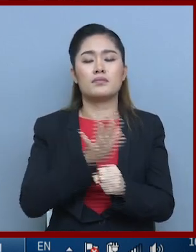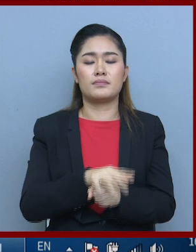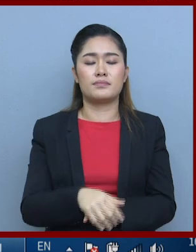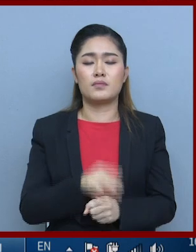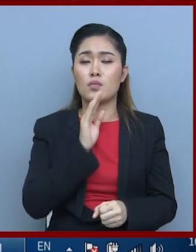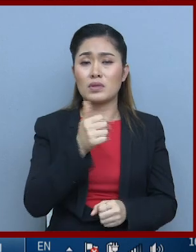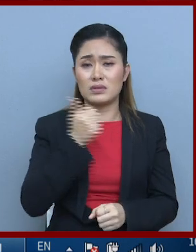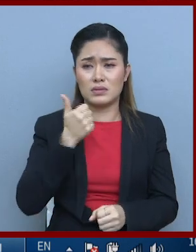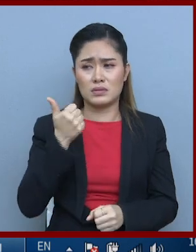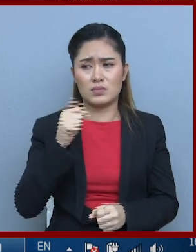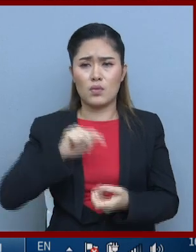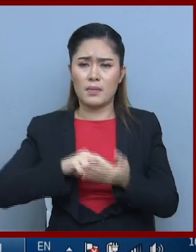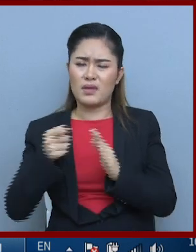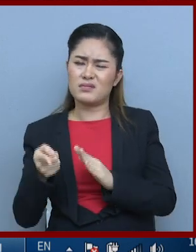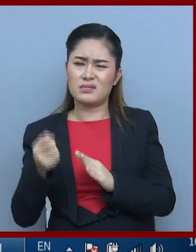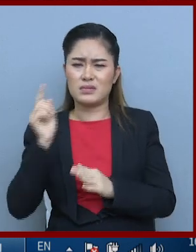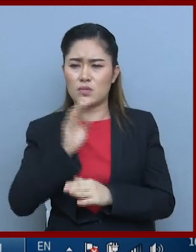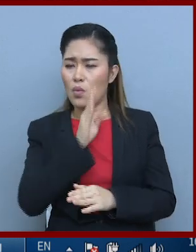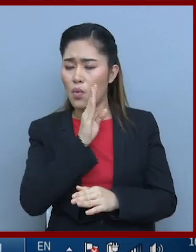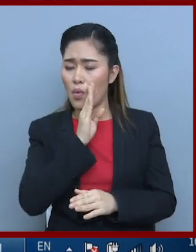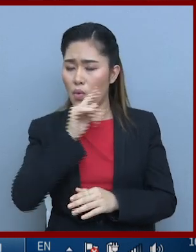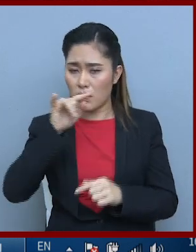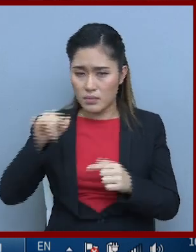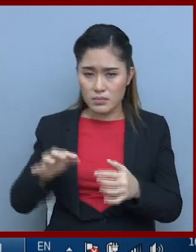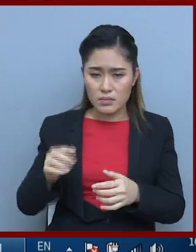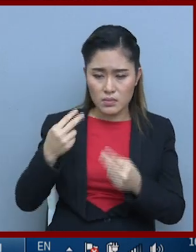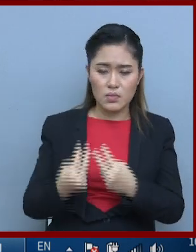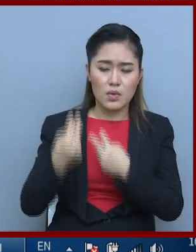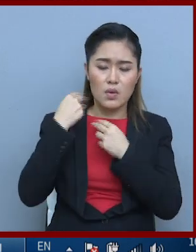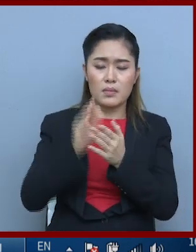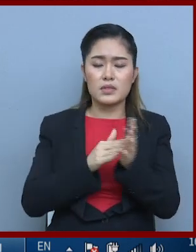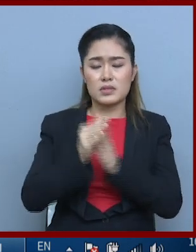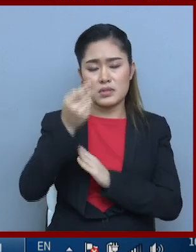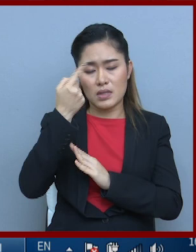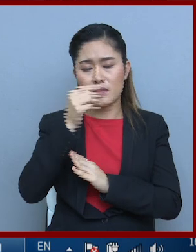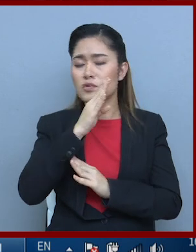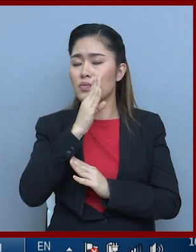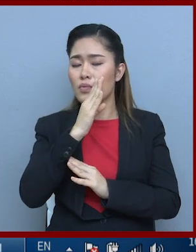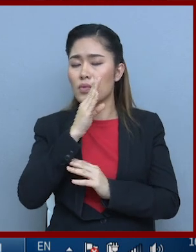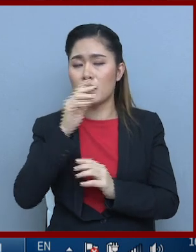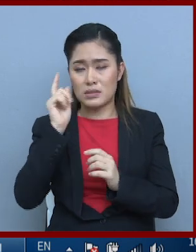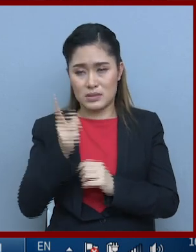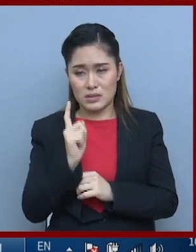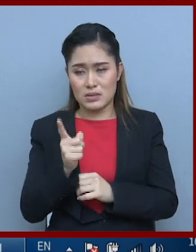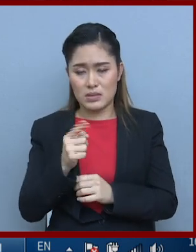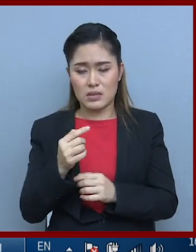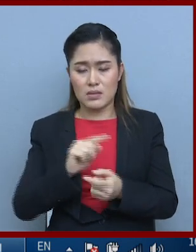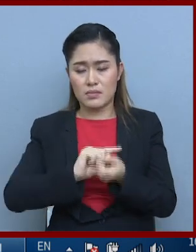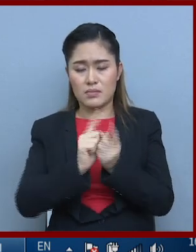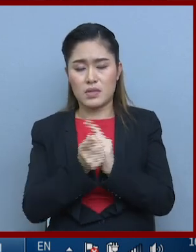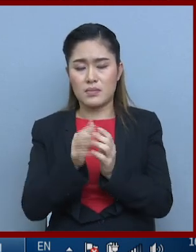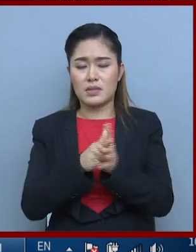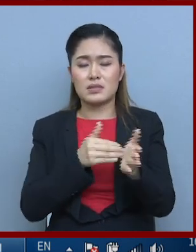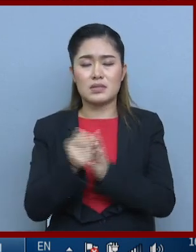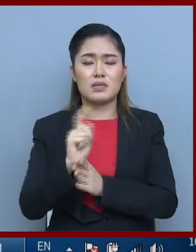คือหมายความว่าถ้ามันเป็น false หรือมันไม่เป็นจริงก็ให้เป็นสีดำซะถ้ามันเป็นจริงเมื่อไหร่ก็ให้เป็นอะไร